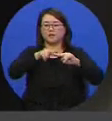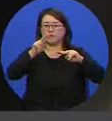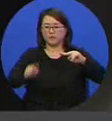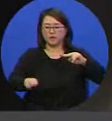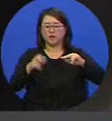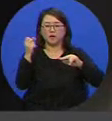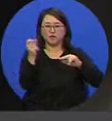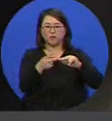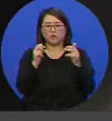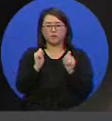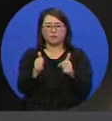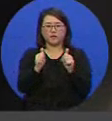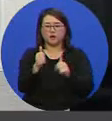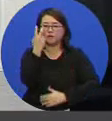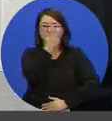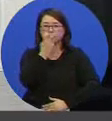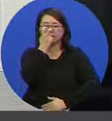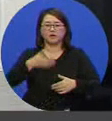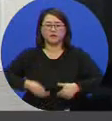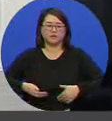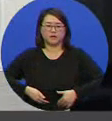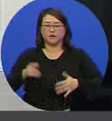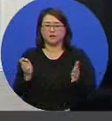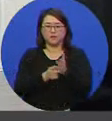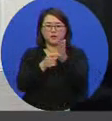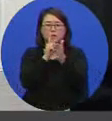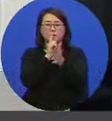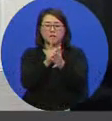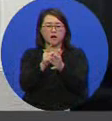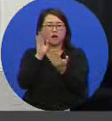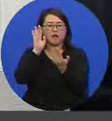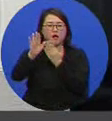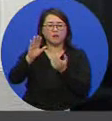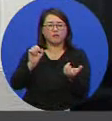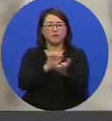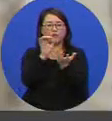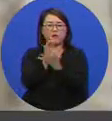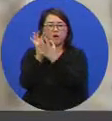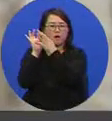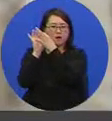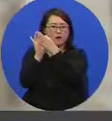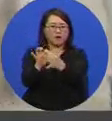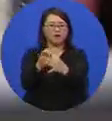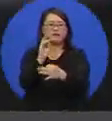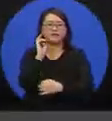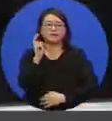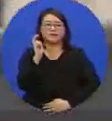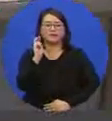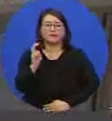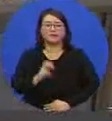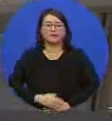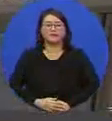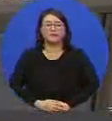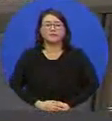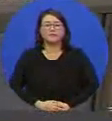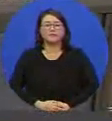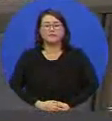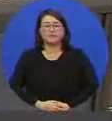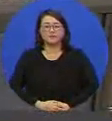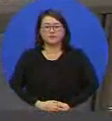사법당국이 수사에 나설 것을 촉구하고 있어 논란이 계속될 것으로 보입니다. JTB 뉴스